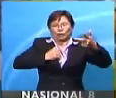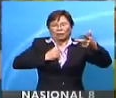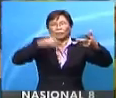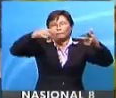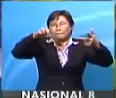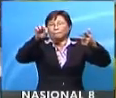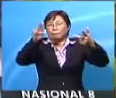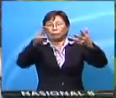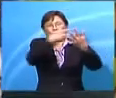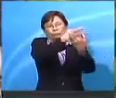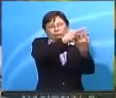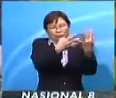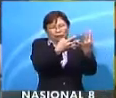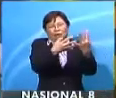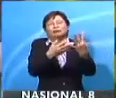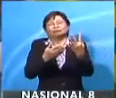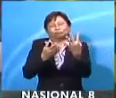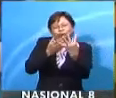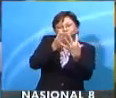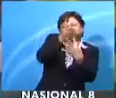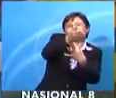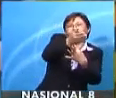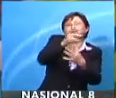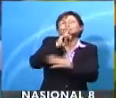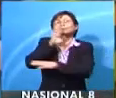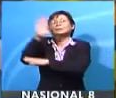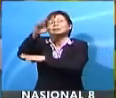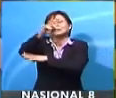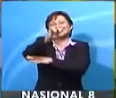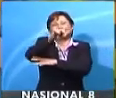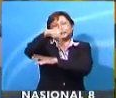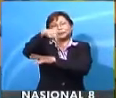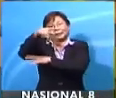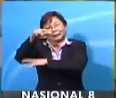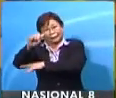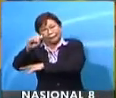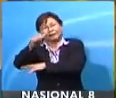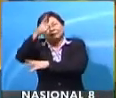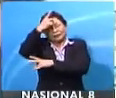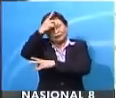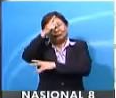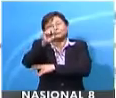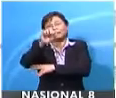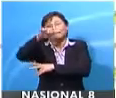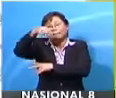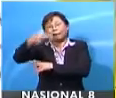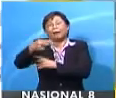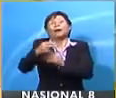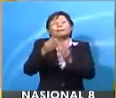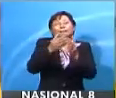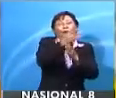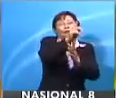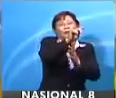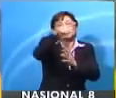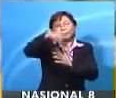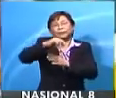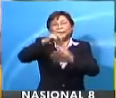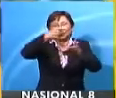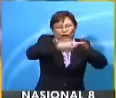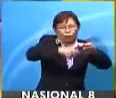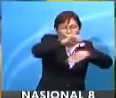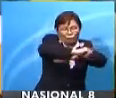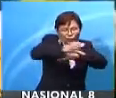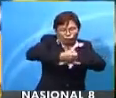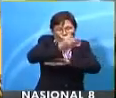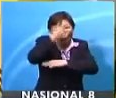Peru, dijangka dapat ditembusi melalui perjanjian itu. Jelas Datuk Seri Mustafa, melalui TPP, duty import untuk